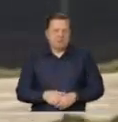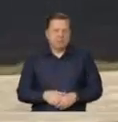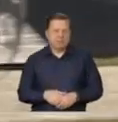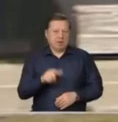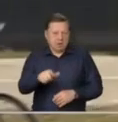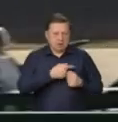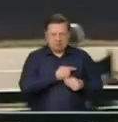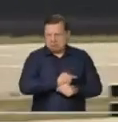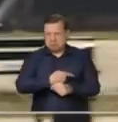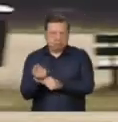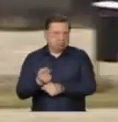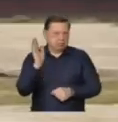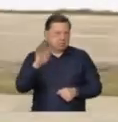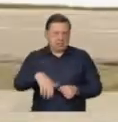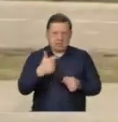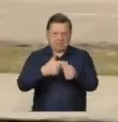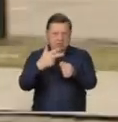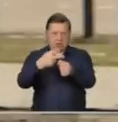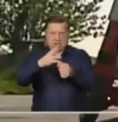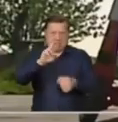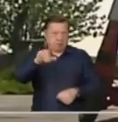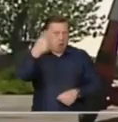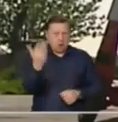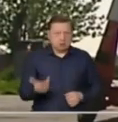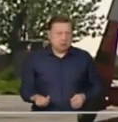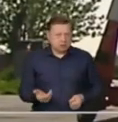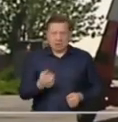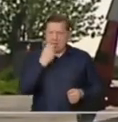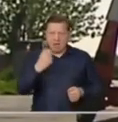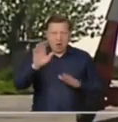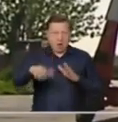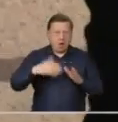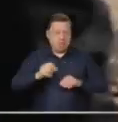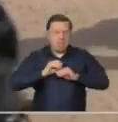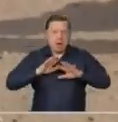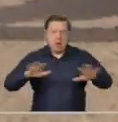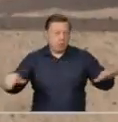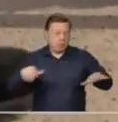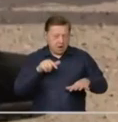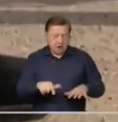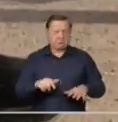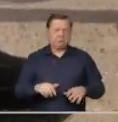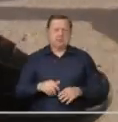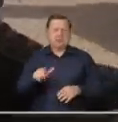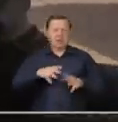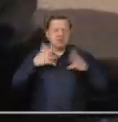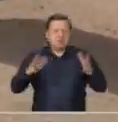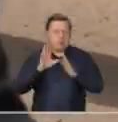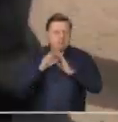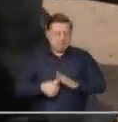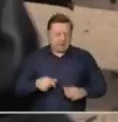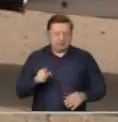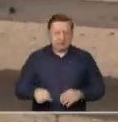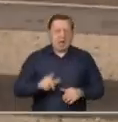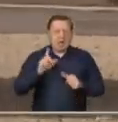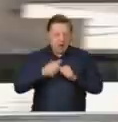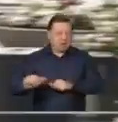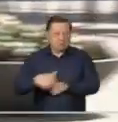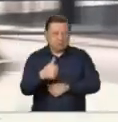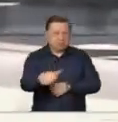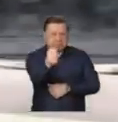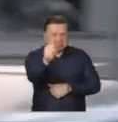Osiągają prędkość nawet kilkudziesięciu kilometrów na godzinę. Elektryczne hulajnogi stały się popularnym środkiem transportu, szczególnie w dużych miastach. Brawura w połączeniu z